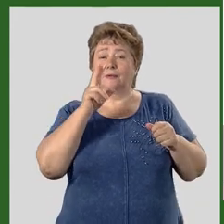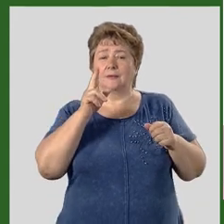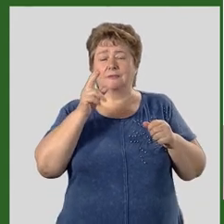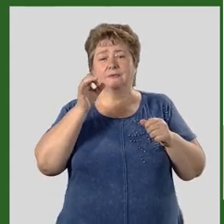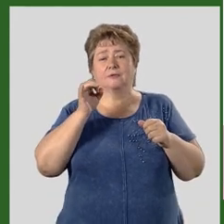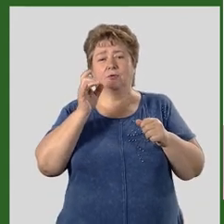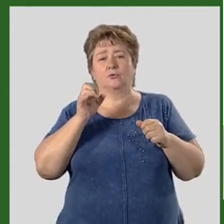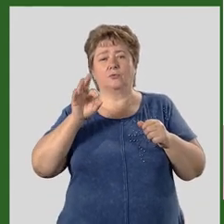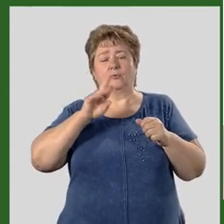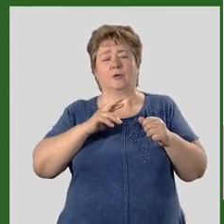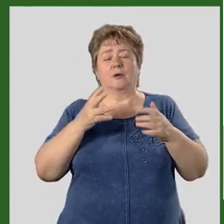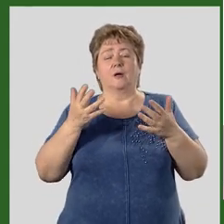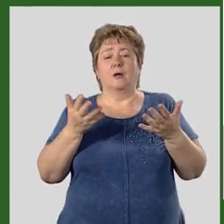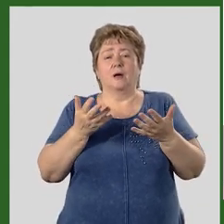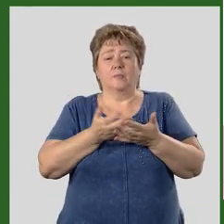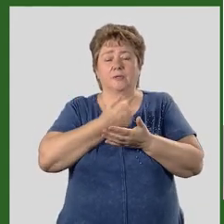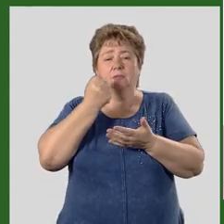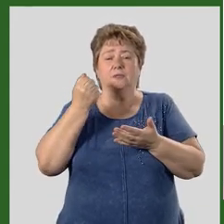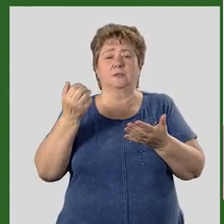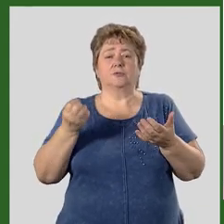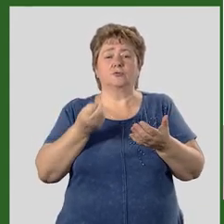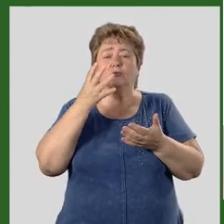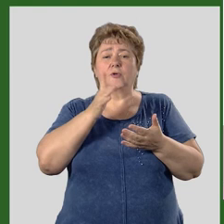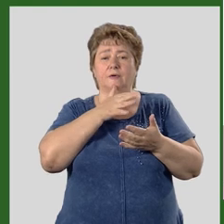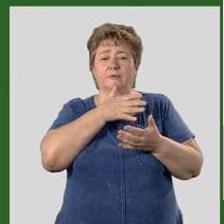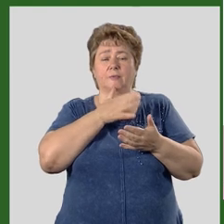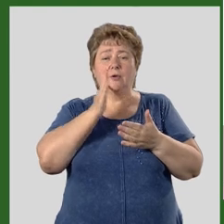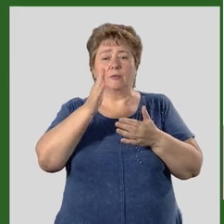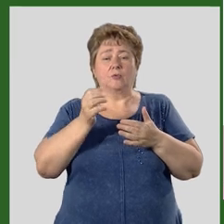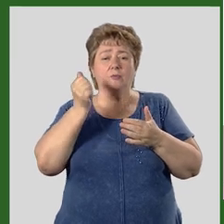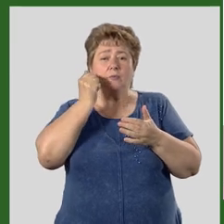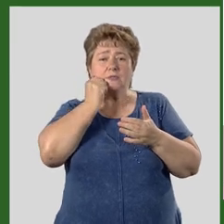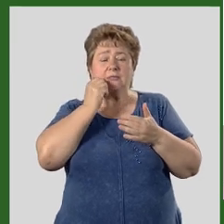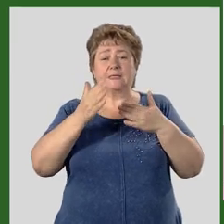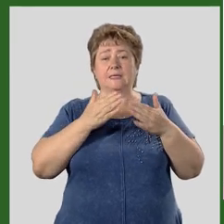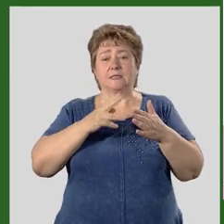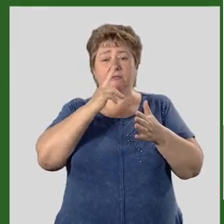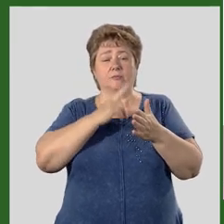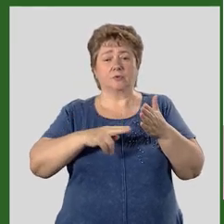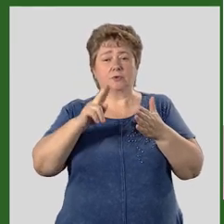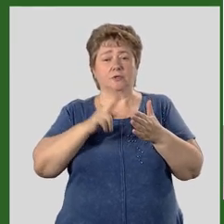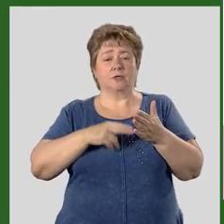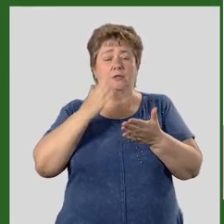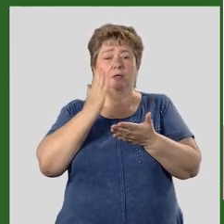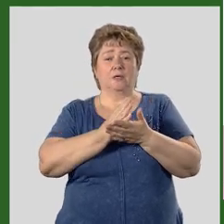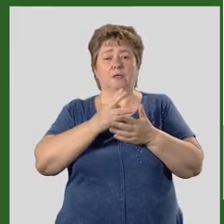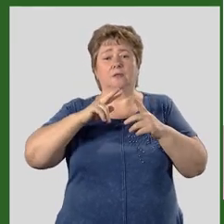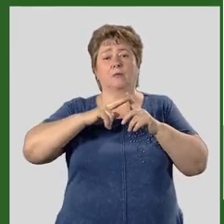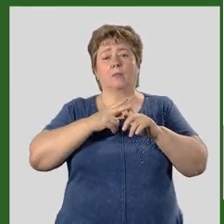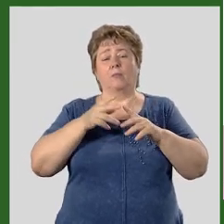13 июня. Определите, сколько времени будет в Москве, если в Бишкеке